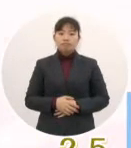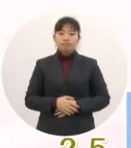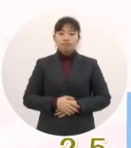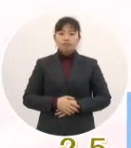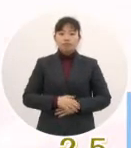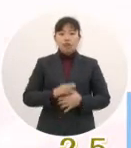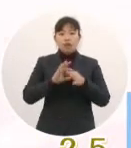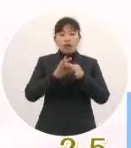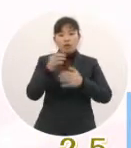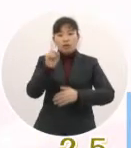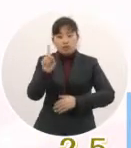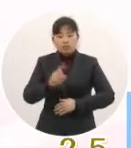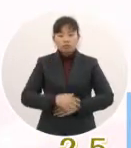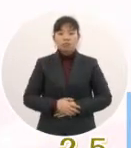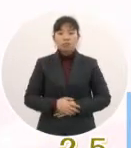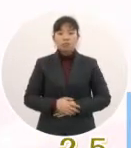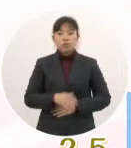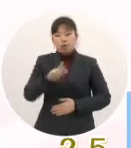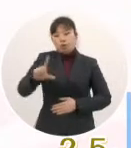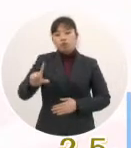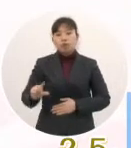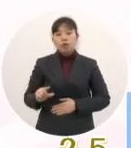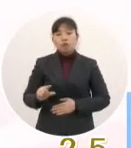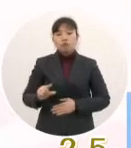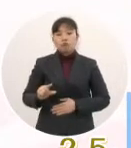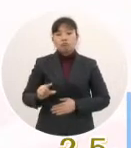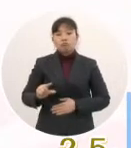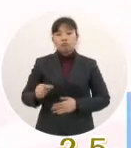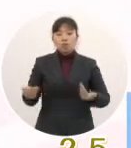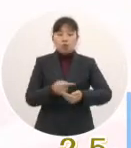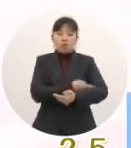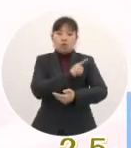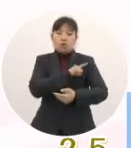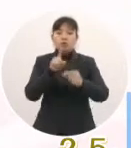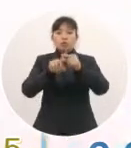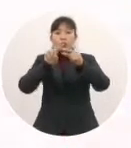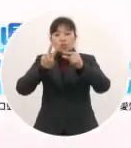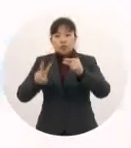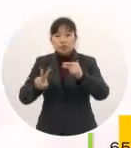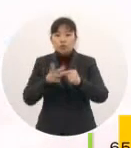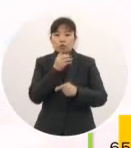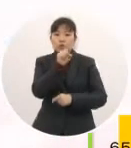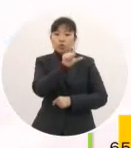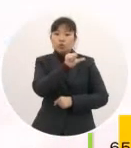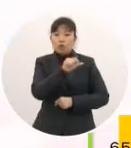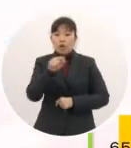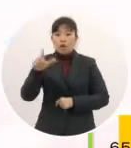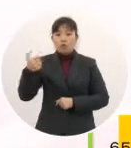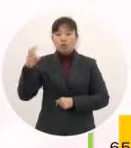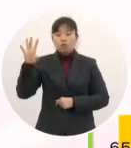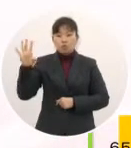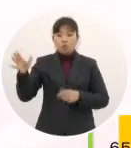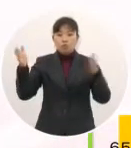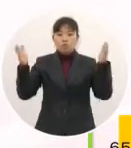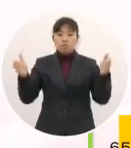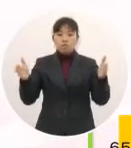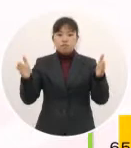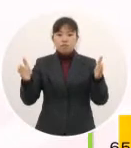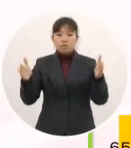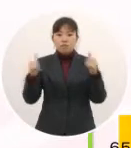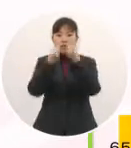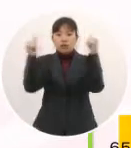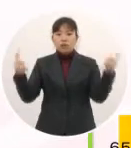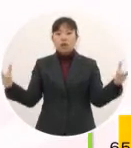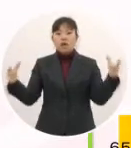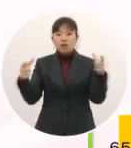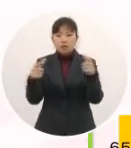でも何の関係があるの？ 少子化で労働力の中心となる15歳から64歳までの人口が